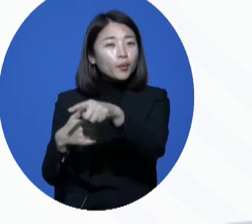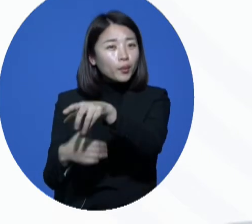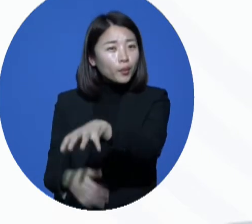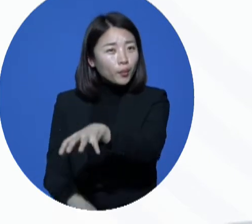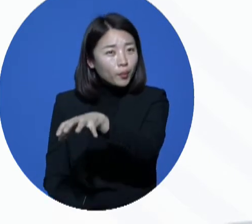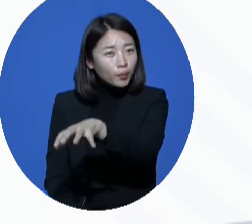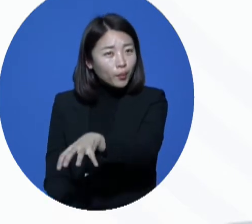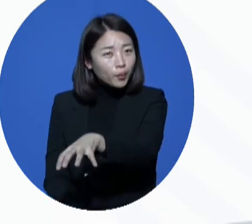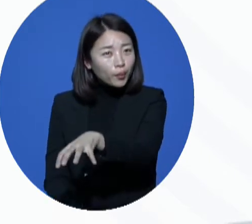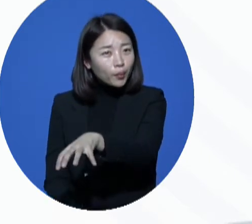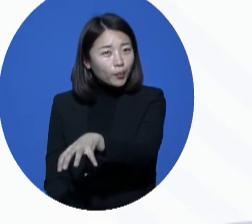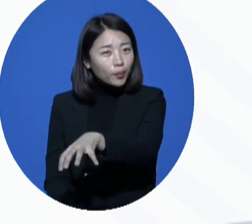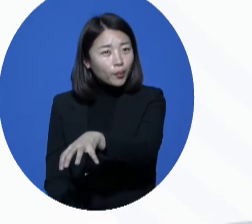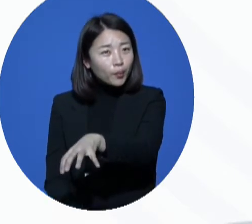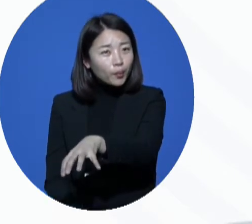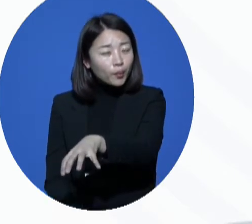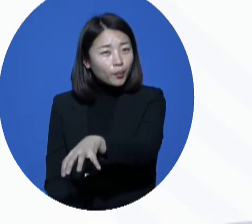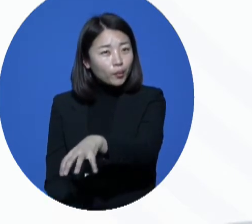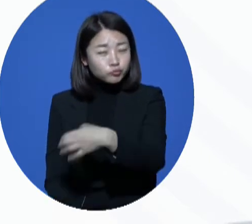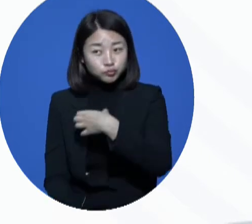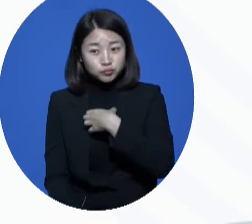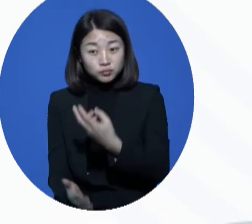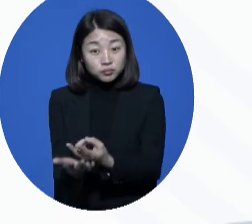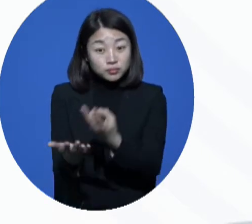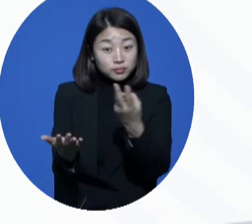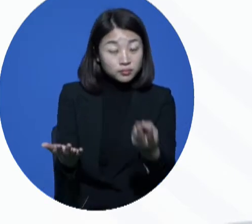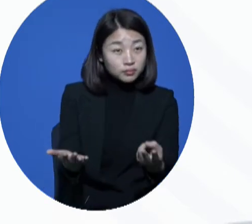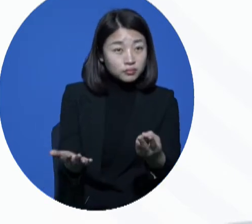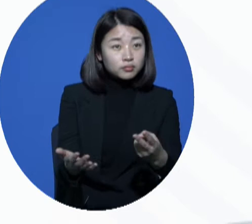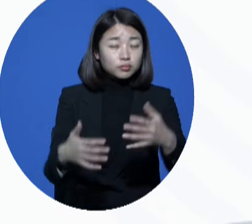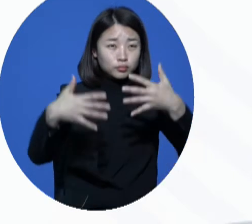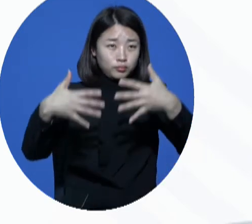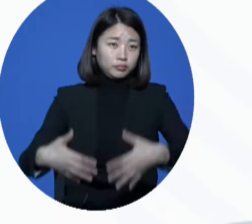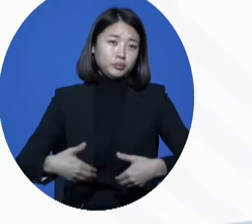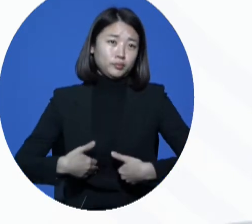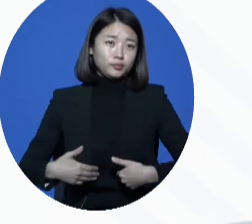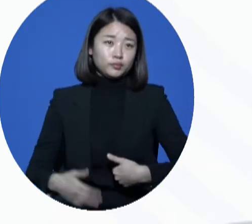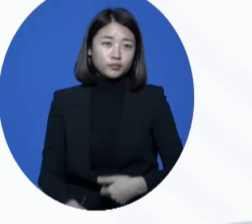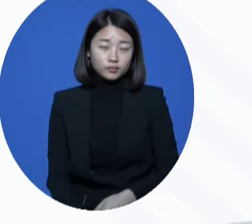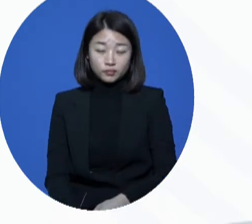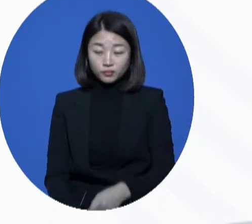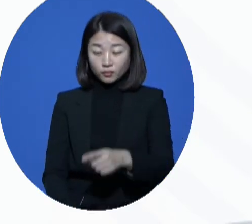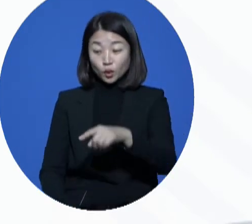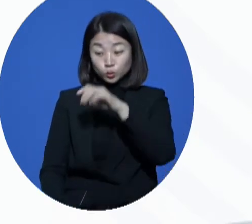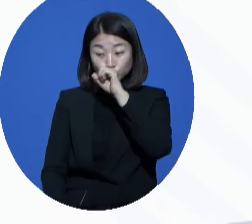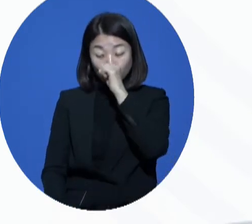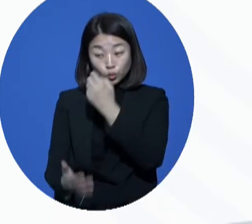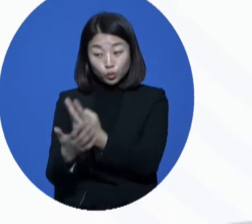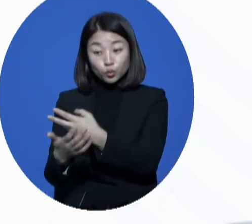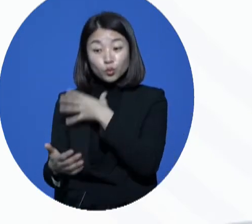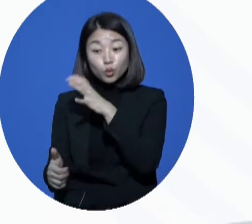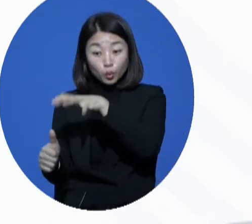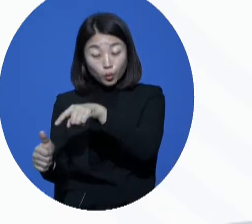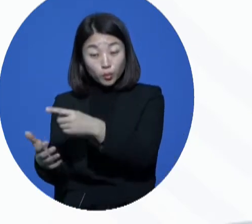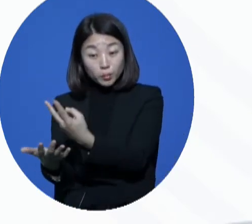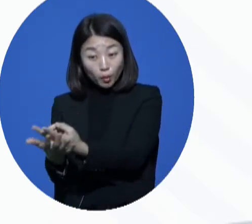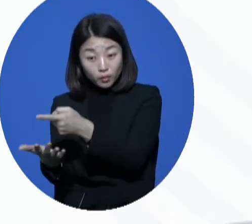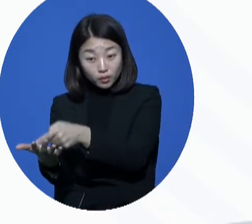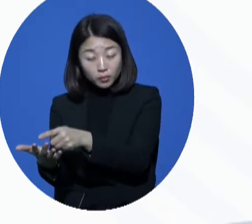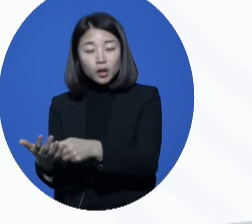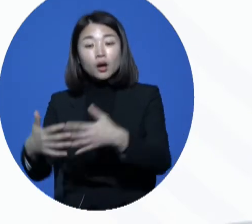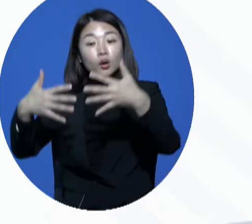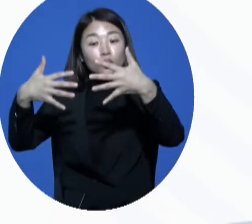환자가 퇴소할 수 있는 조건을 수반해야 한다라고 말하는데요. 만약에 좋은 시설이라면 퇴소할 수 있는 조건이 되어야 하겠죠.